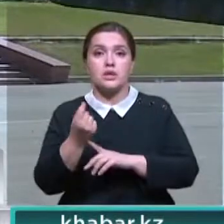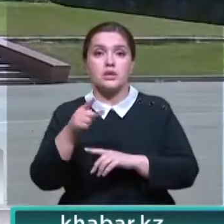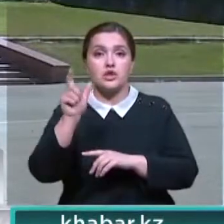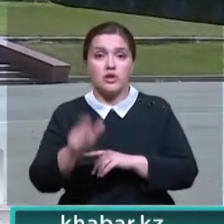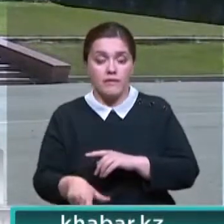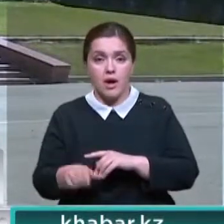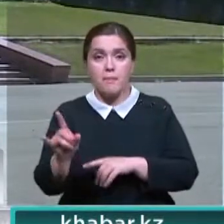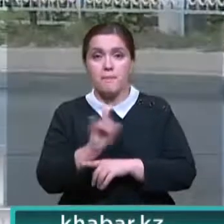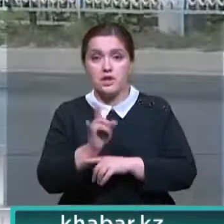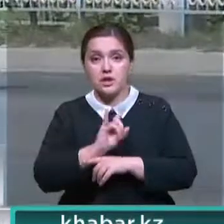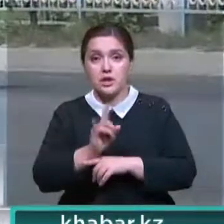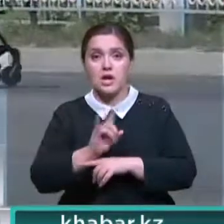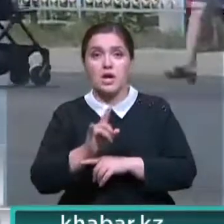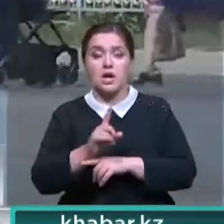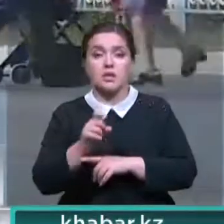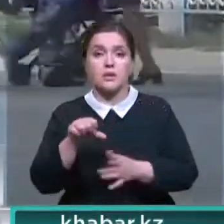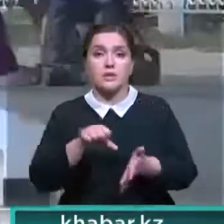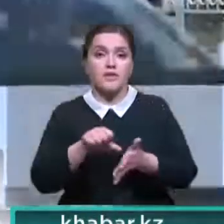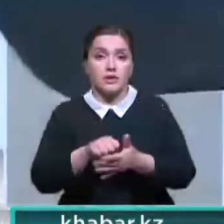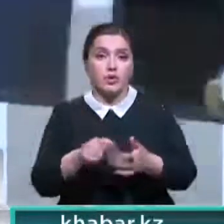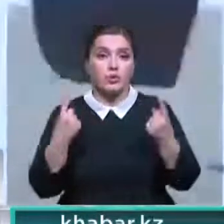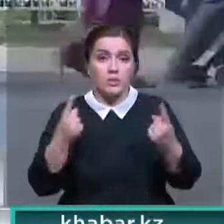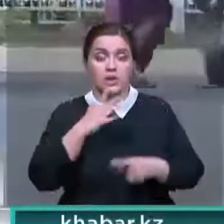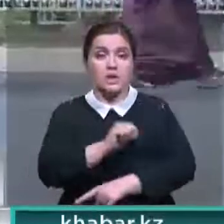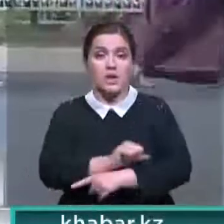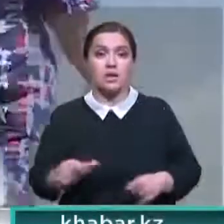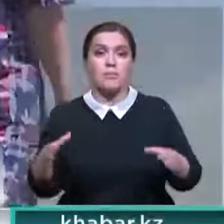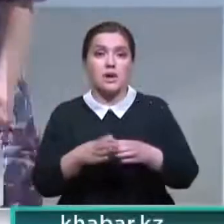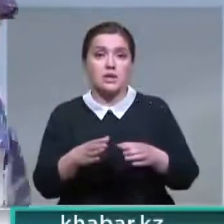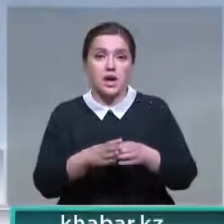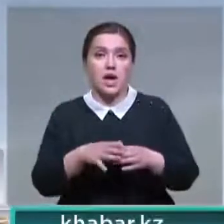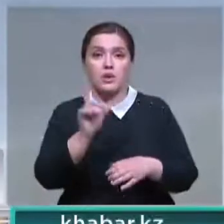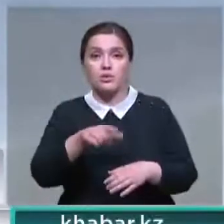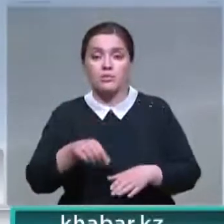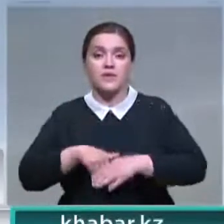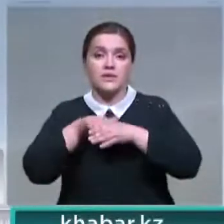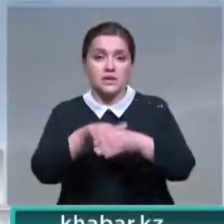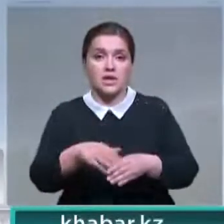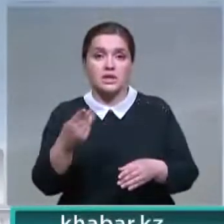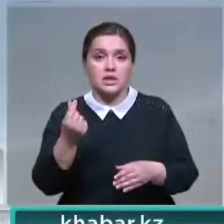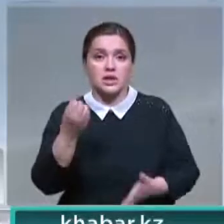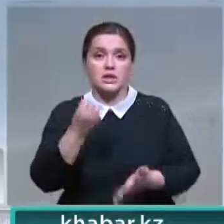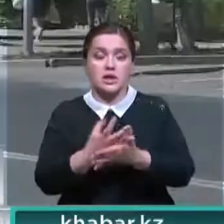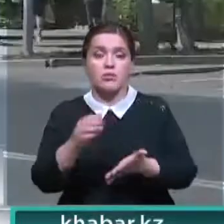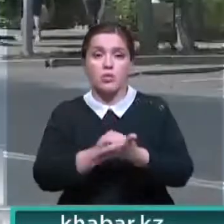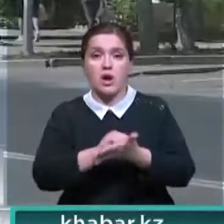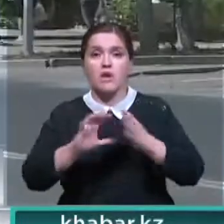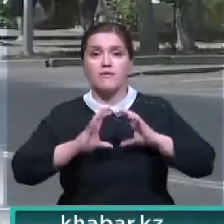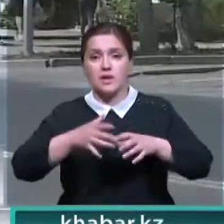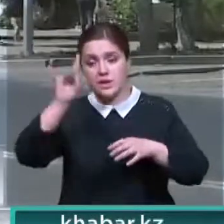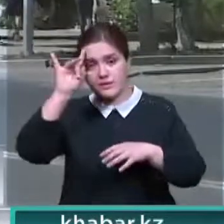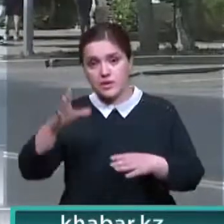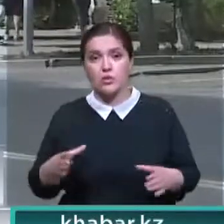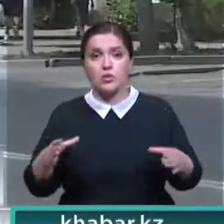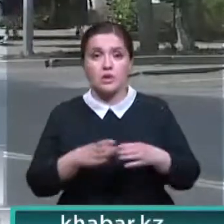попались 11 человек. Мошенники выдавали себя за представителей крупной иностранной компании и предлагали людям инвестировать деньги в ценные бумаги